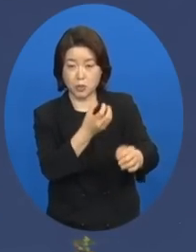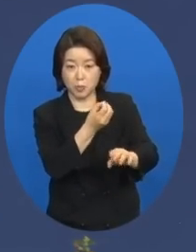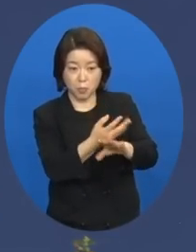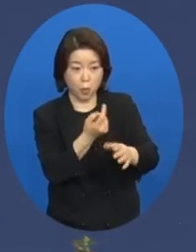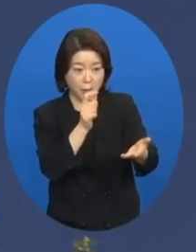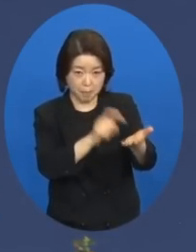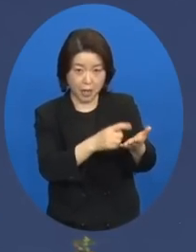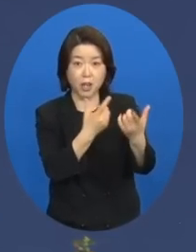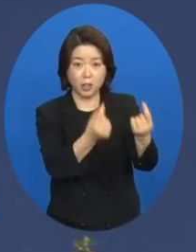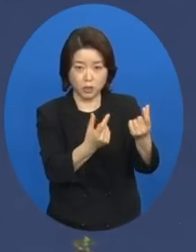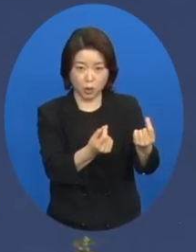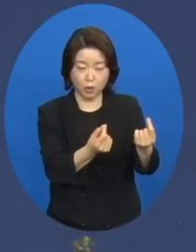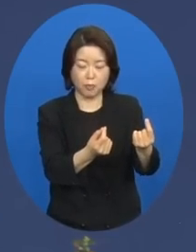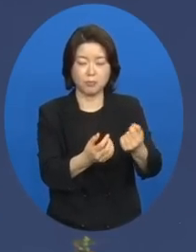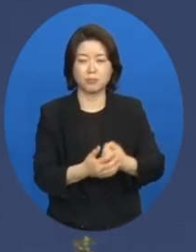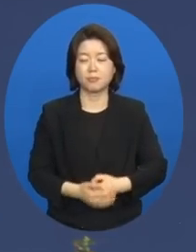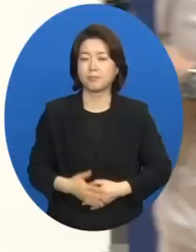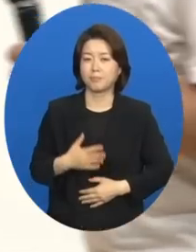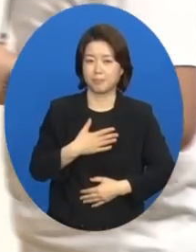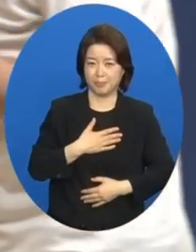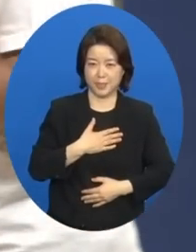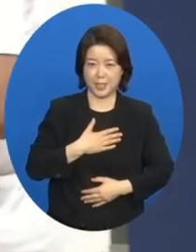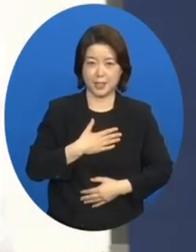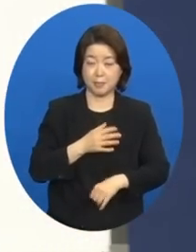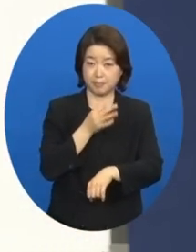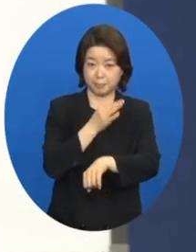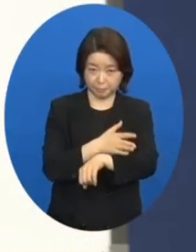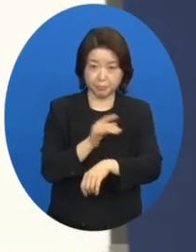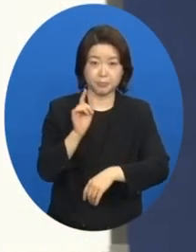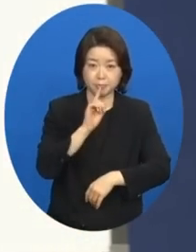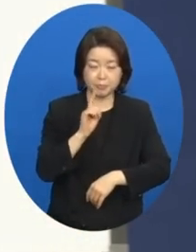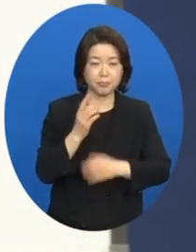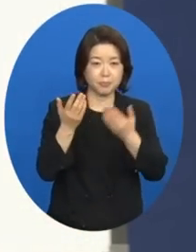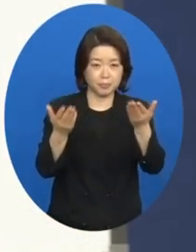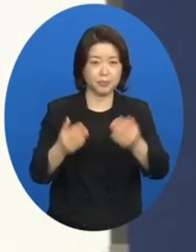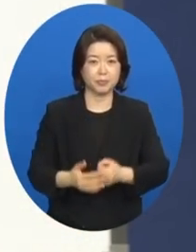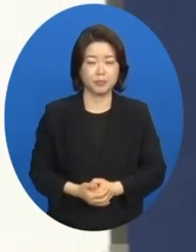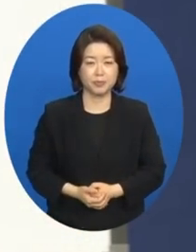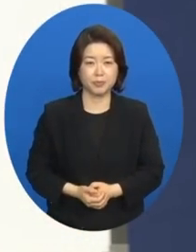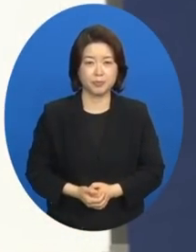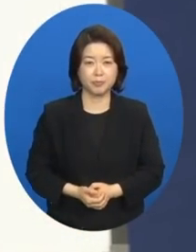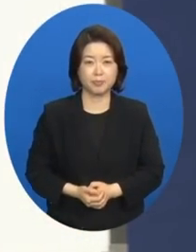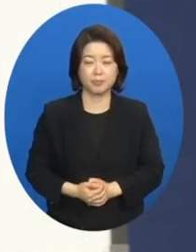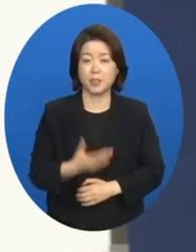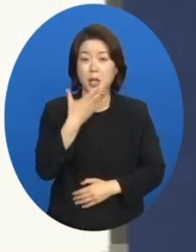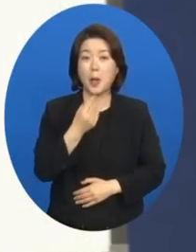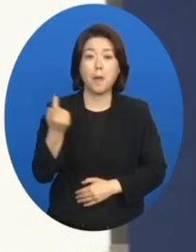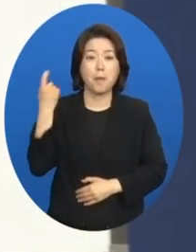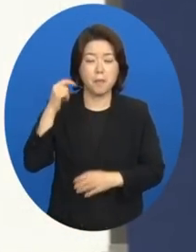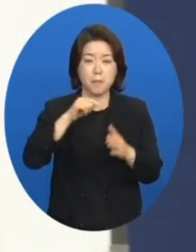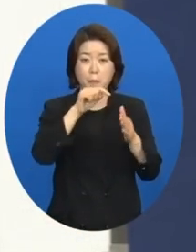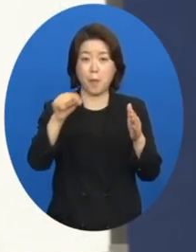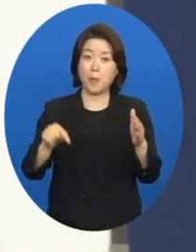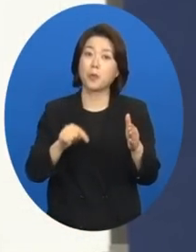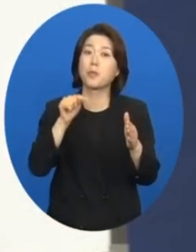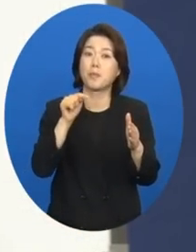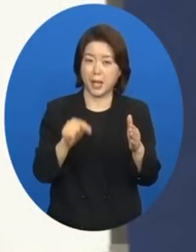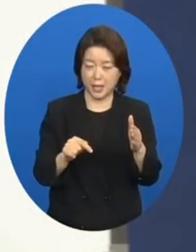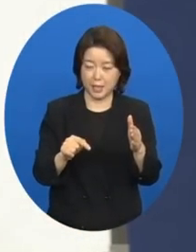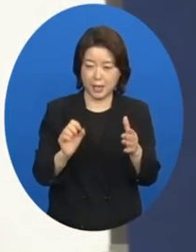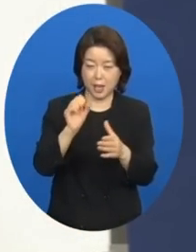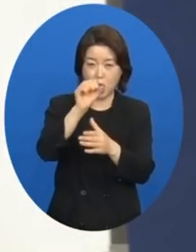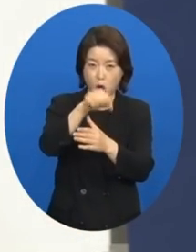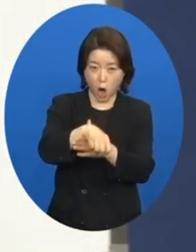이거 간단하게 제가 이 복음 안에 주님께서 우리가 이 복음 안에